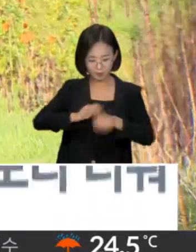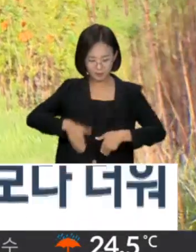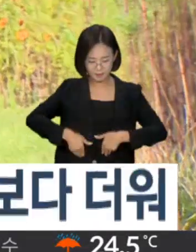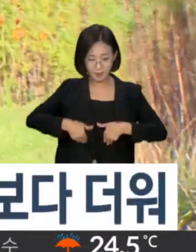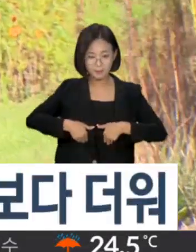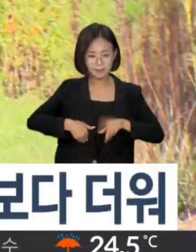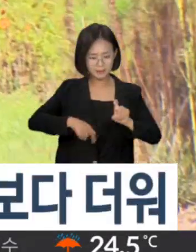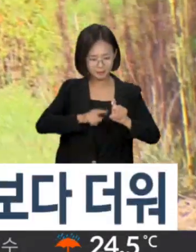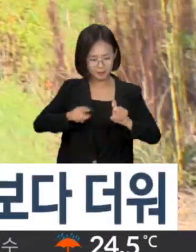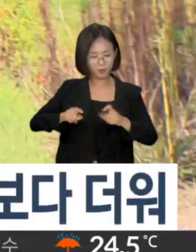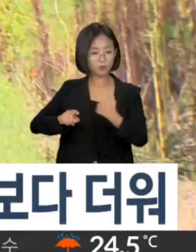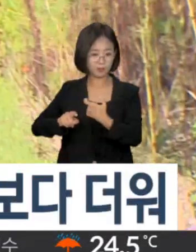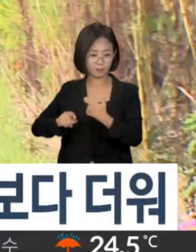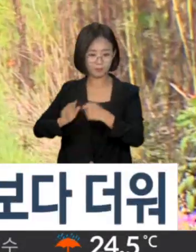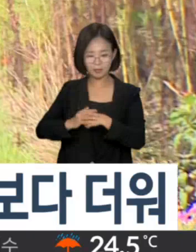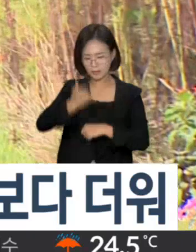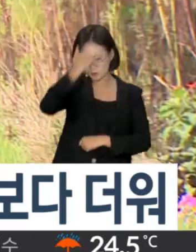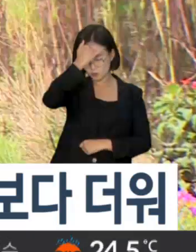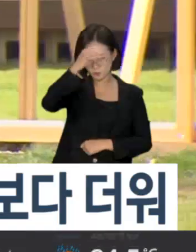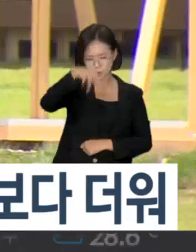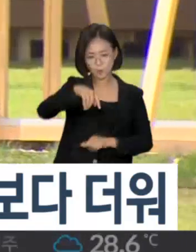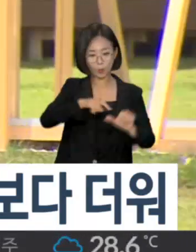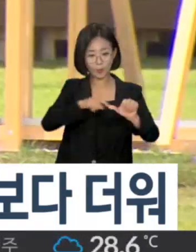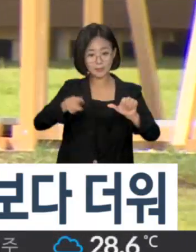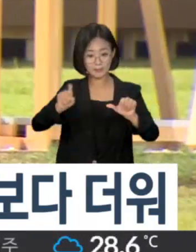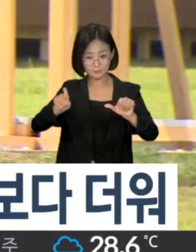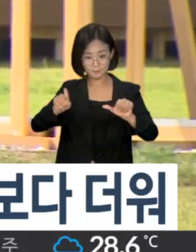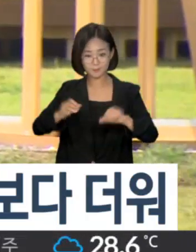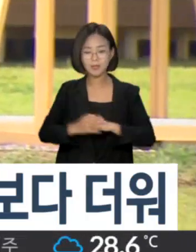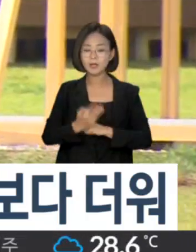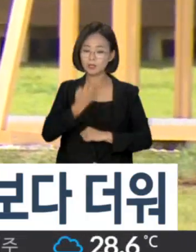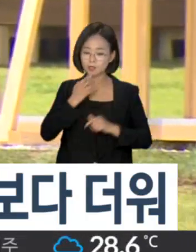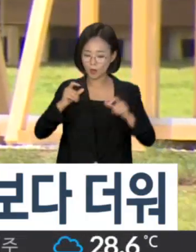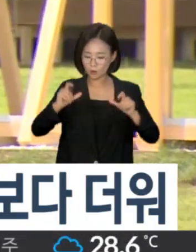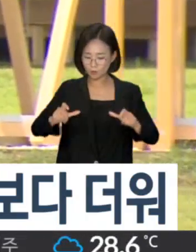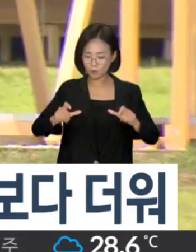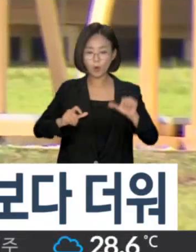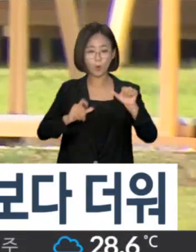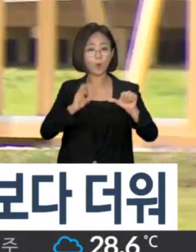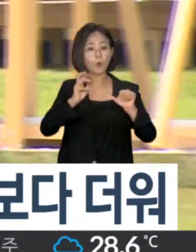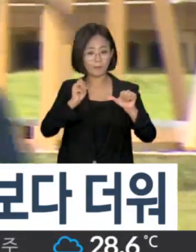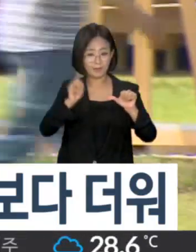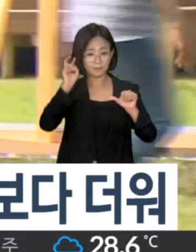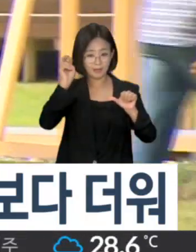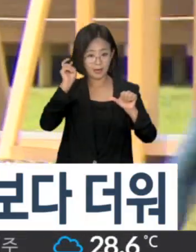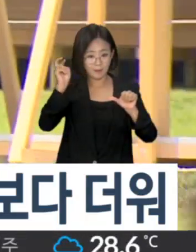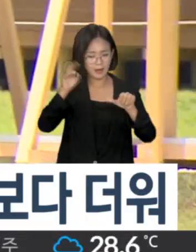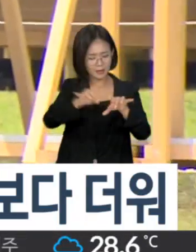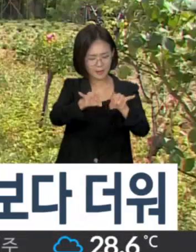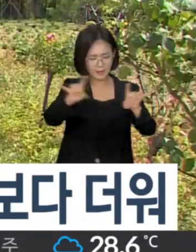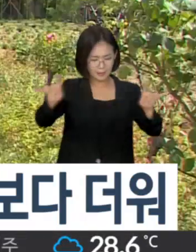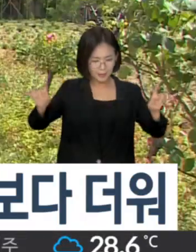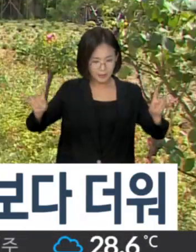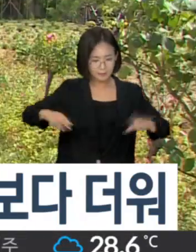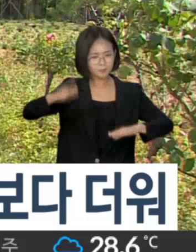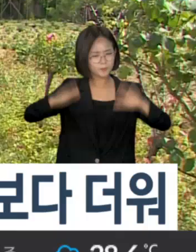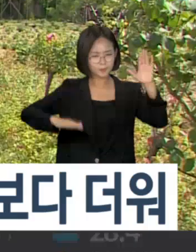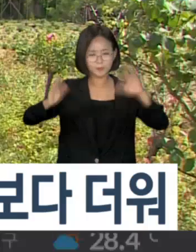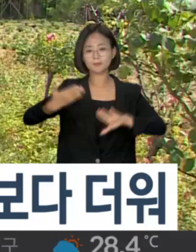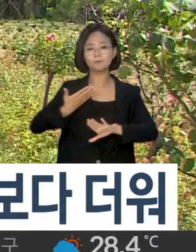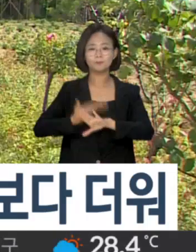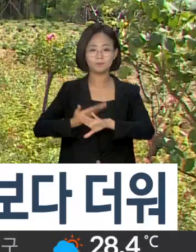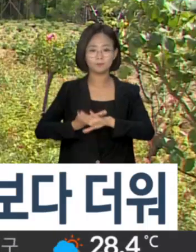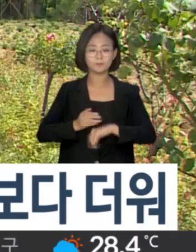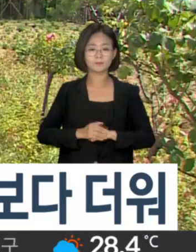10에서 60mm, 충청도에 5에서 10mm, 수도권은 5mm 내외로 지역별로 강수량 편차가